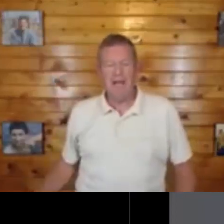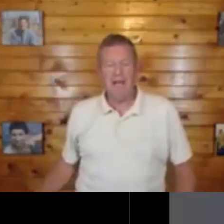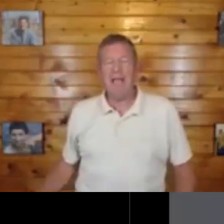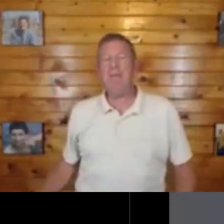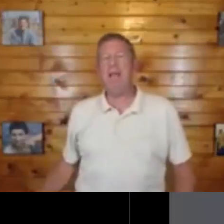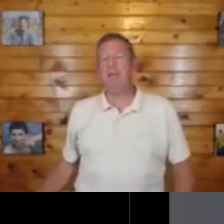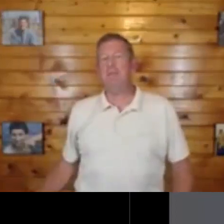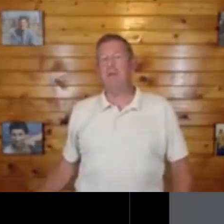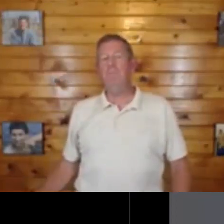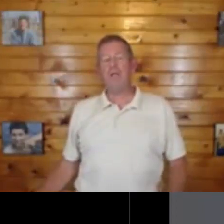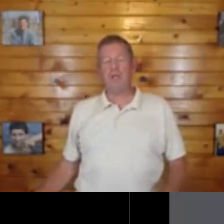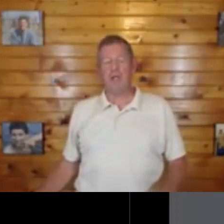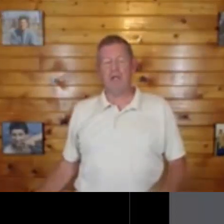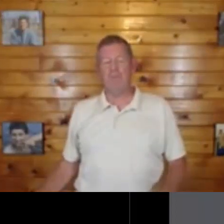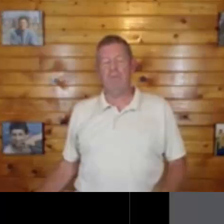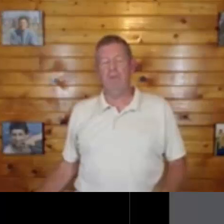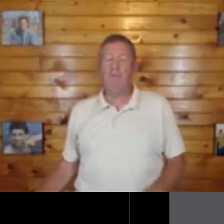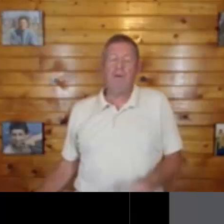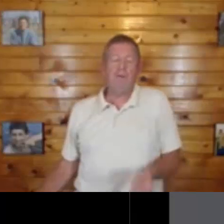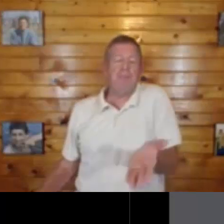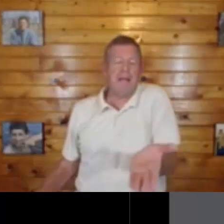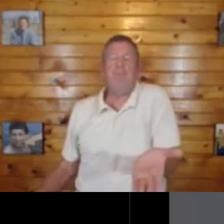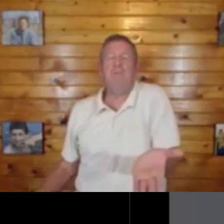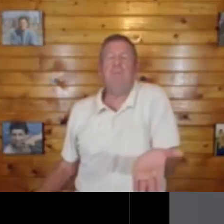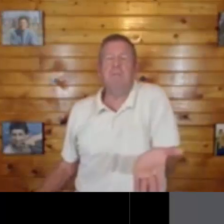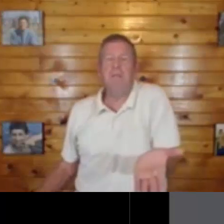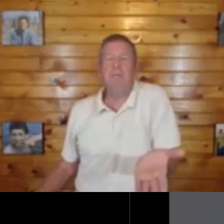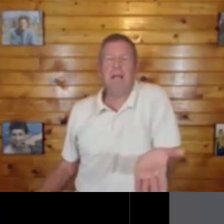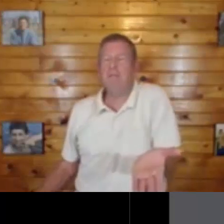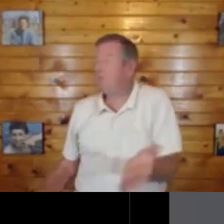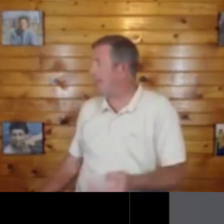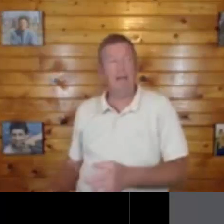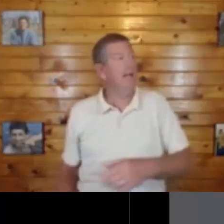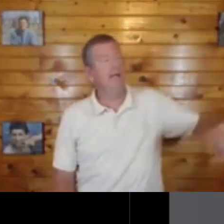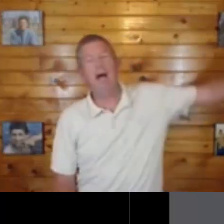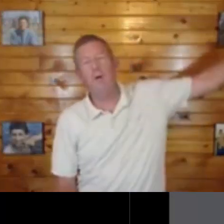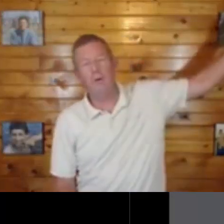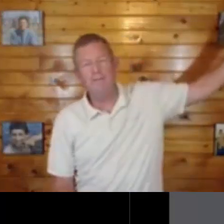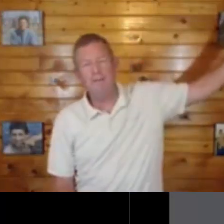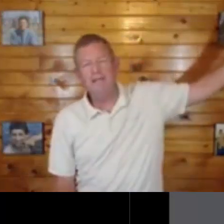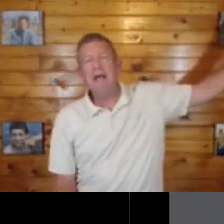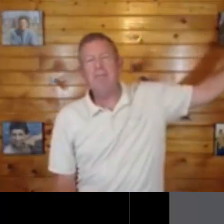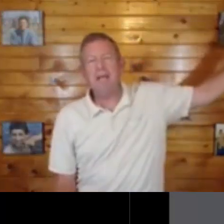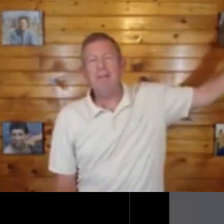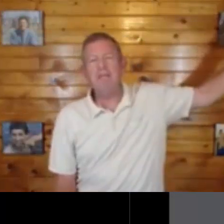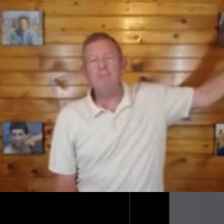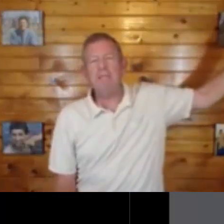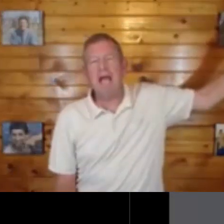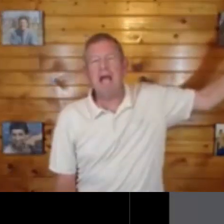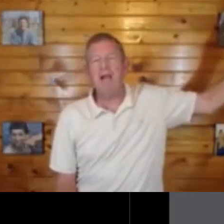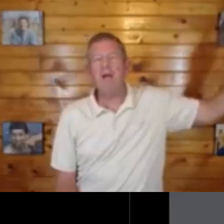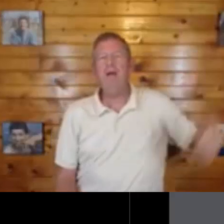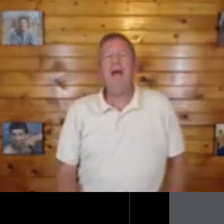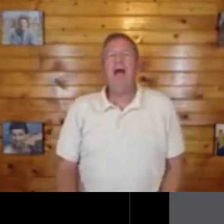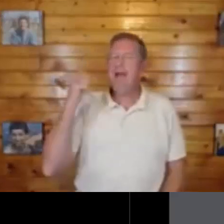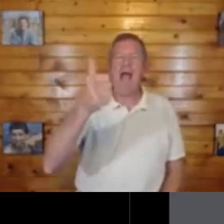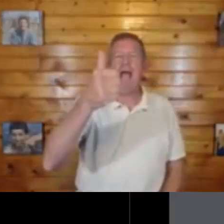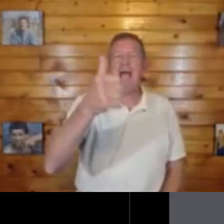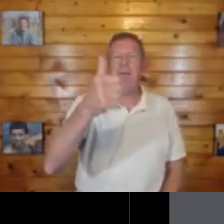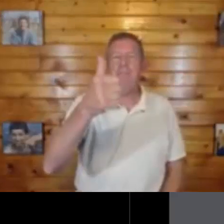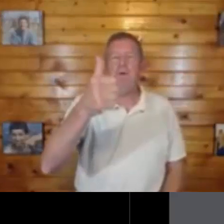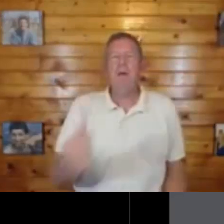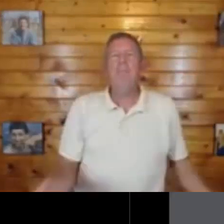Alors, aimer, ce que moi j'aime. Madame Nesbitt, elle est là-haut. Hein? Madame Nesbitt,